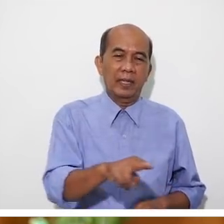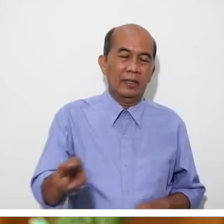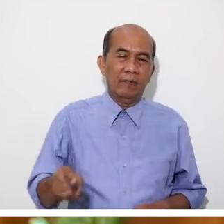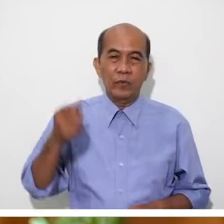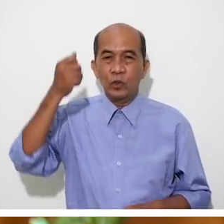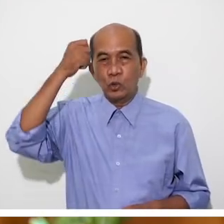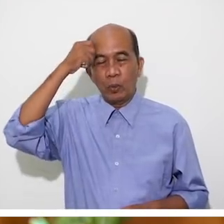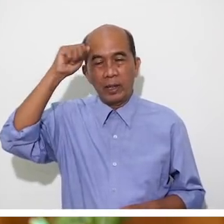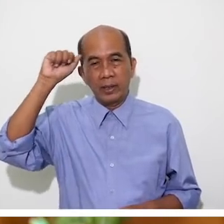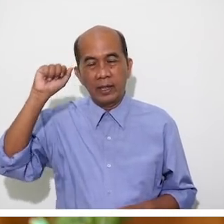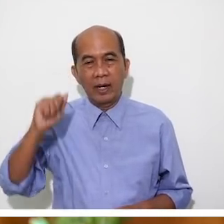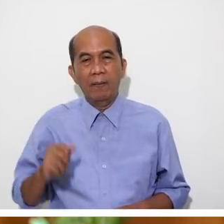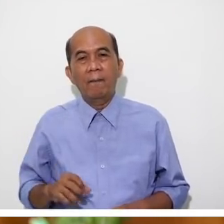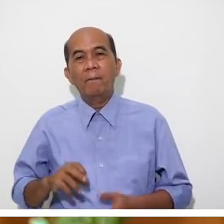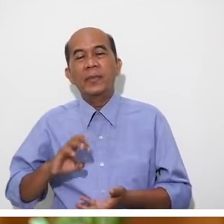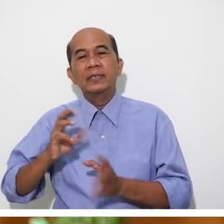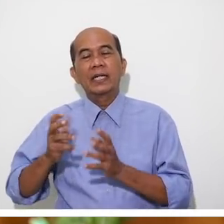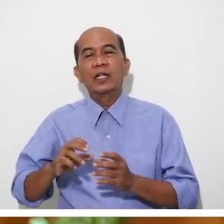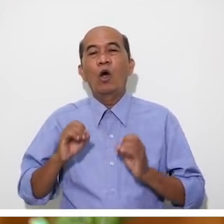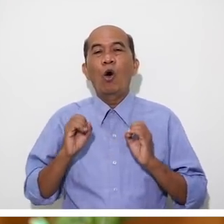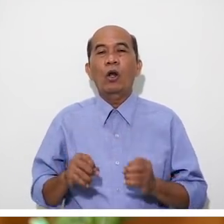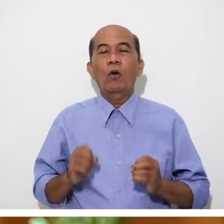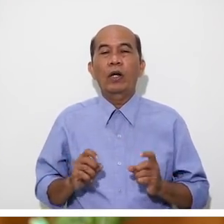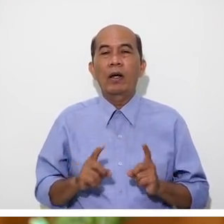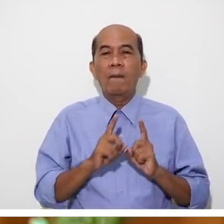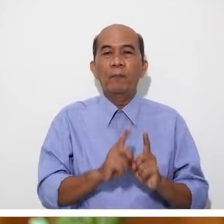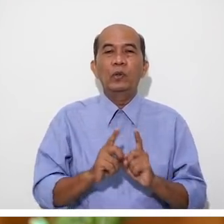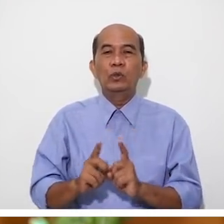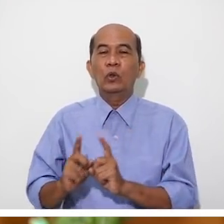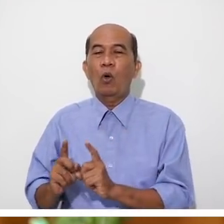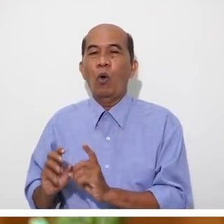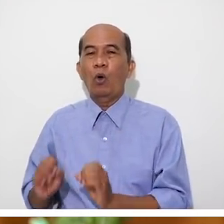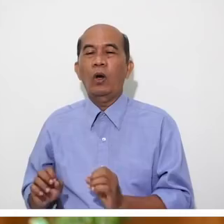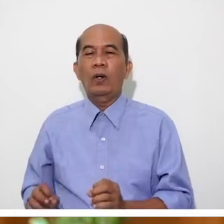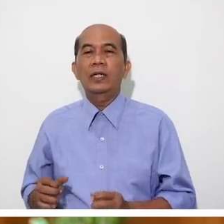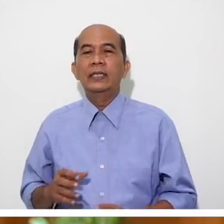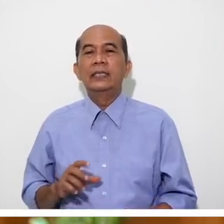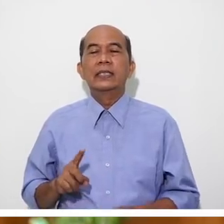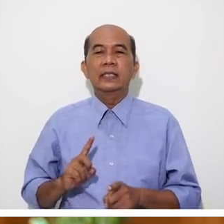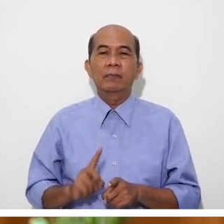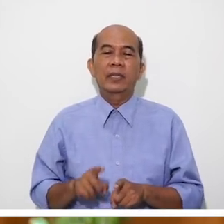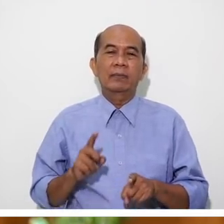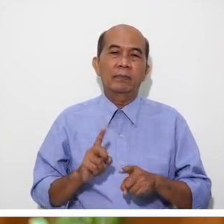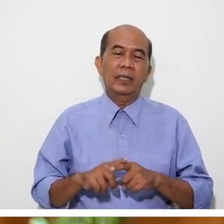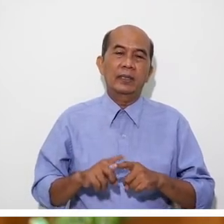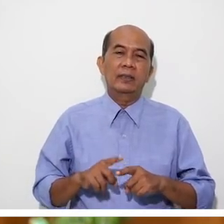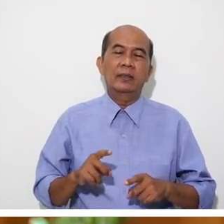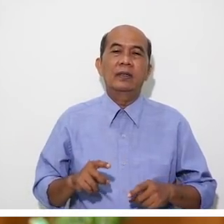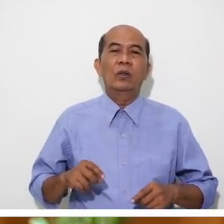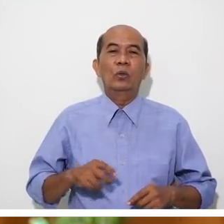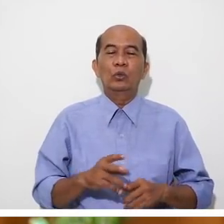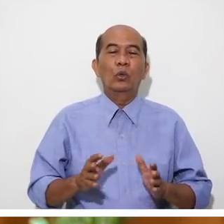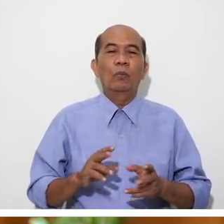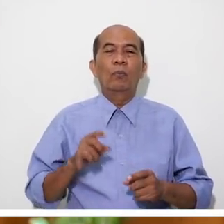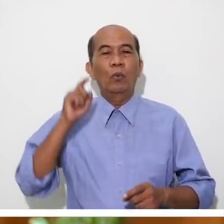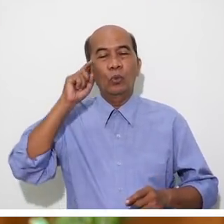bisa menjadi orang yang menuntun orang-orang ini, teman-teman saya yang seperti ini, untuk